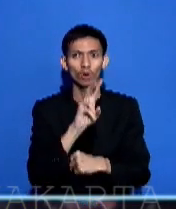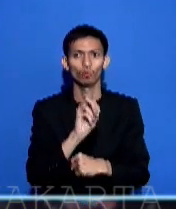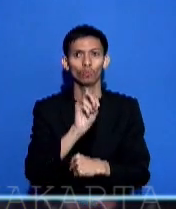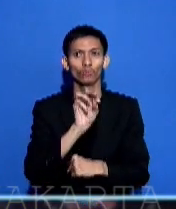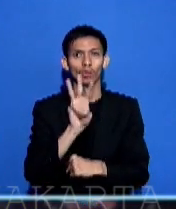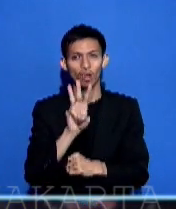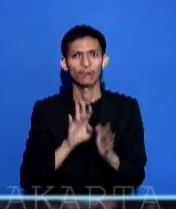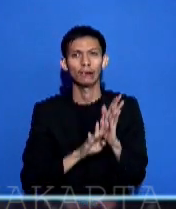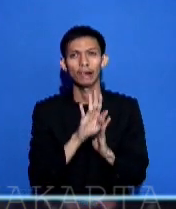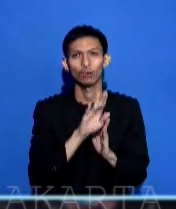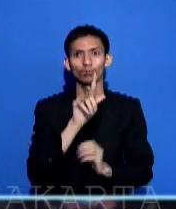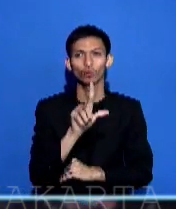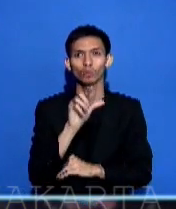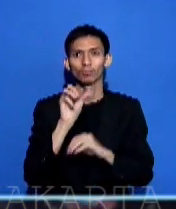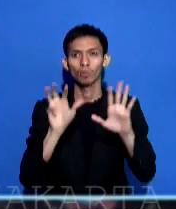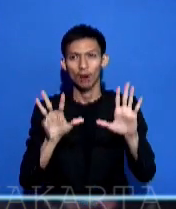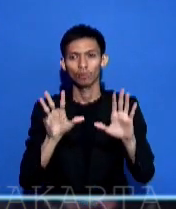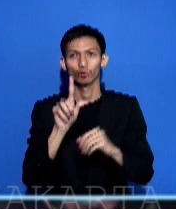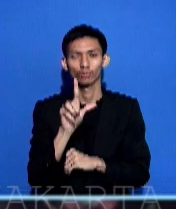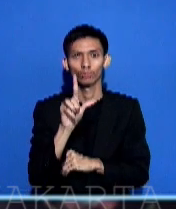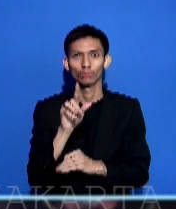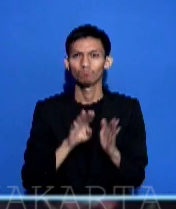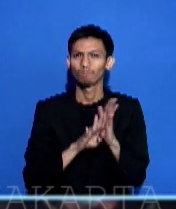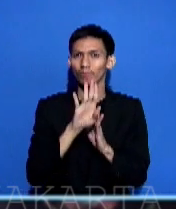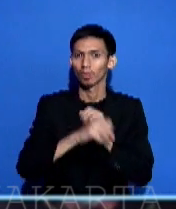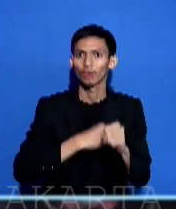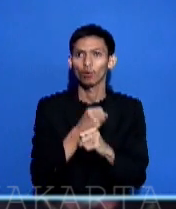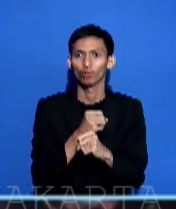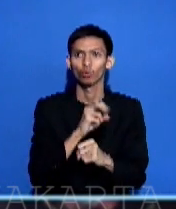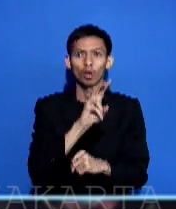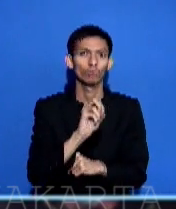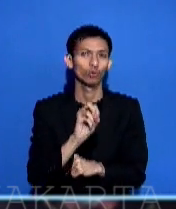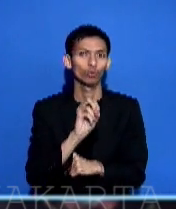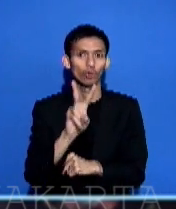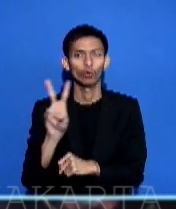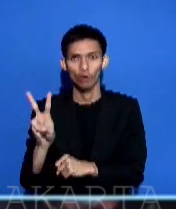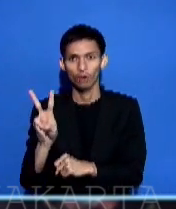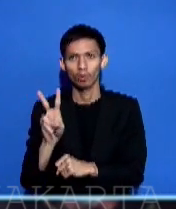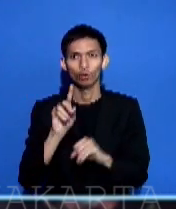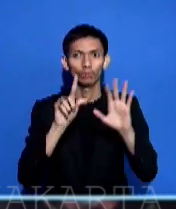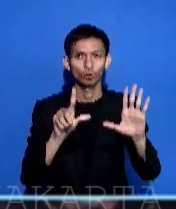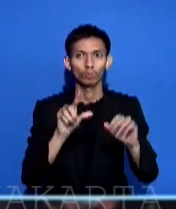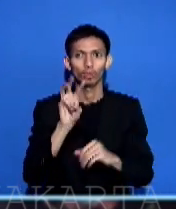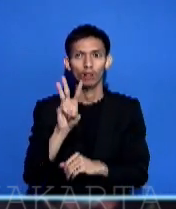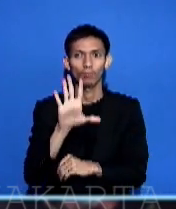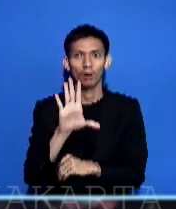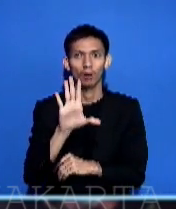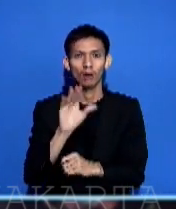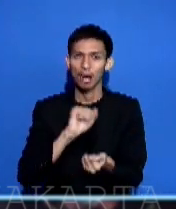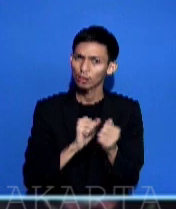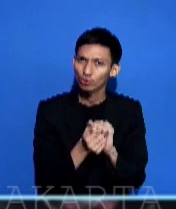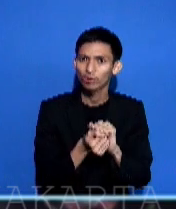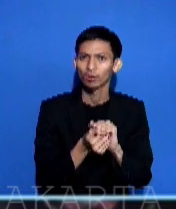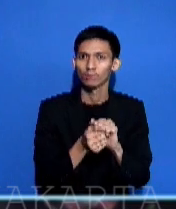menjadi 797, meningkat dibandingkan tahun 2022 sebanyak 735 kasus. Namun